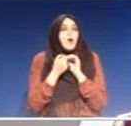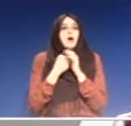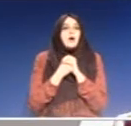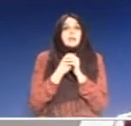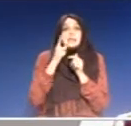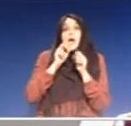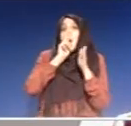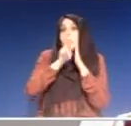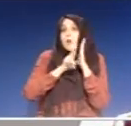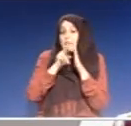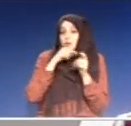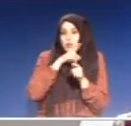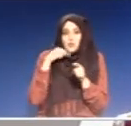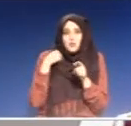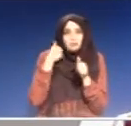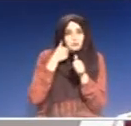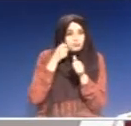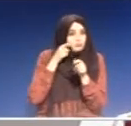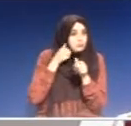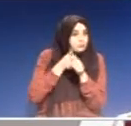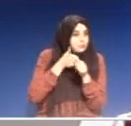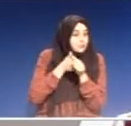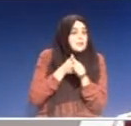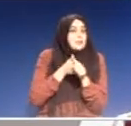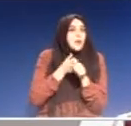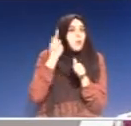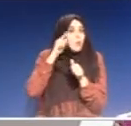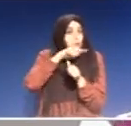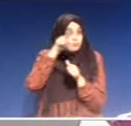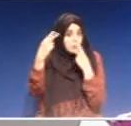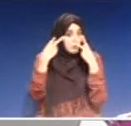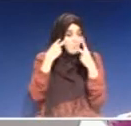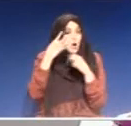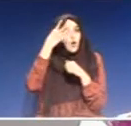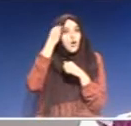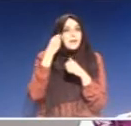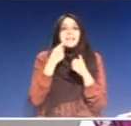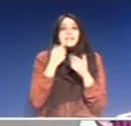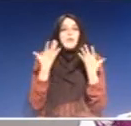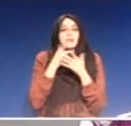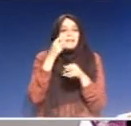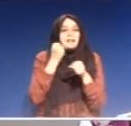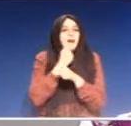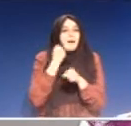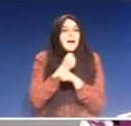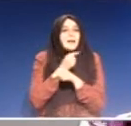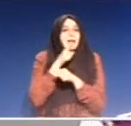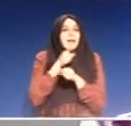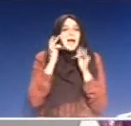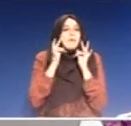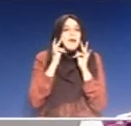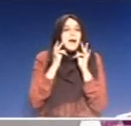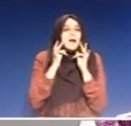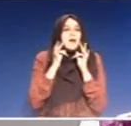الروبورتاج كان ليفهم المواطن او الخصوم ما معنى طبيعه القضيه العقاريه